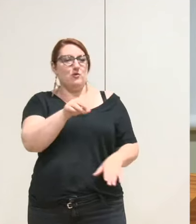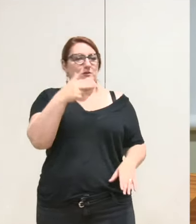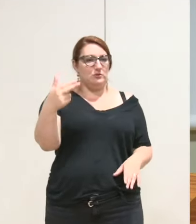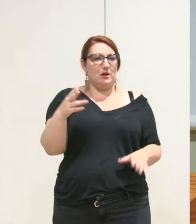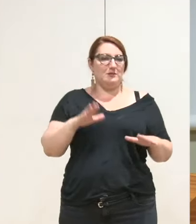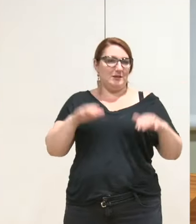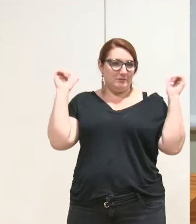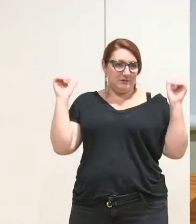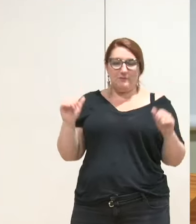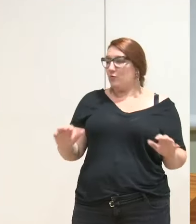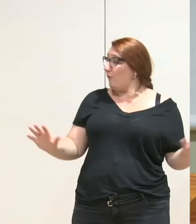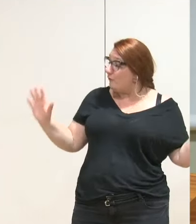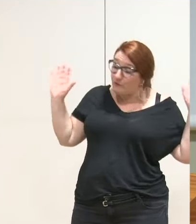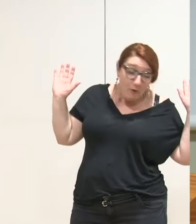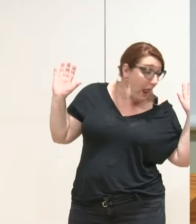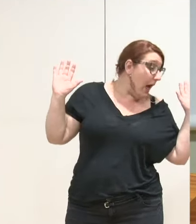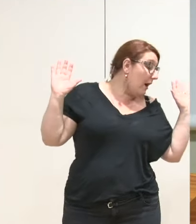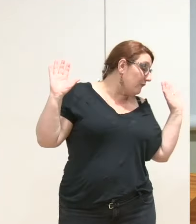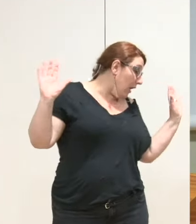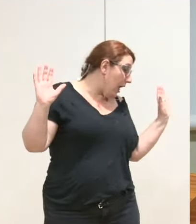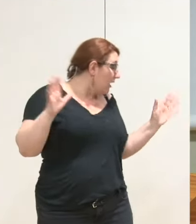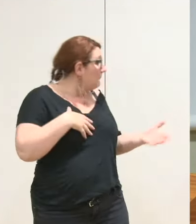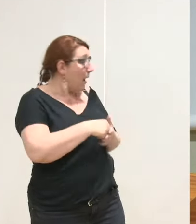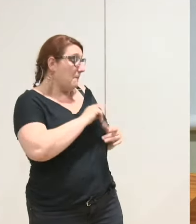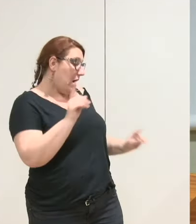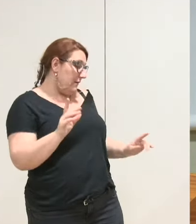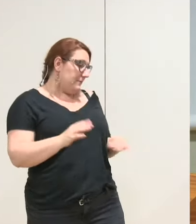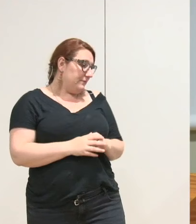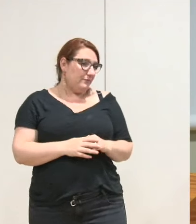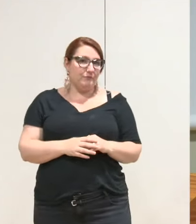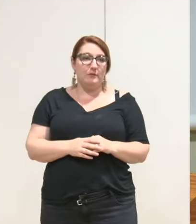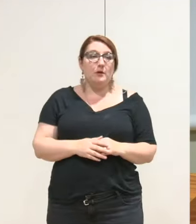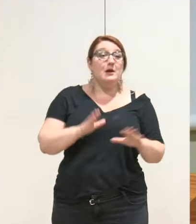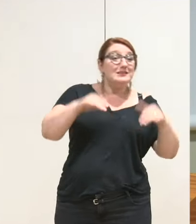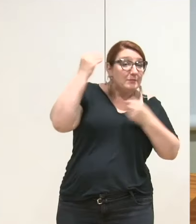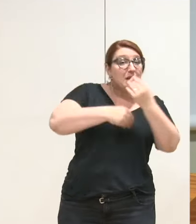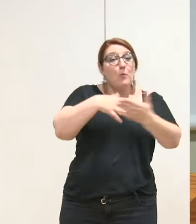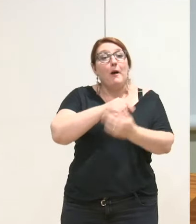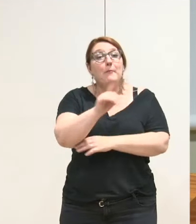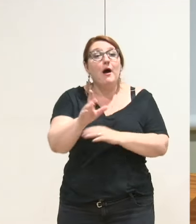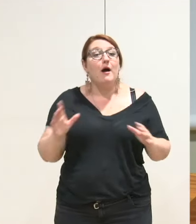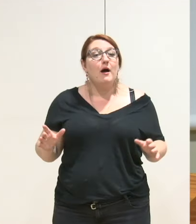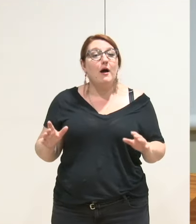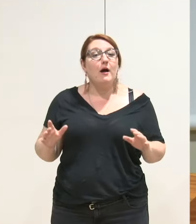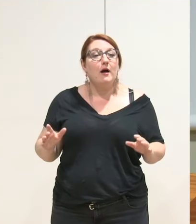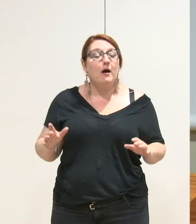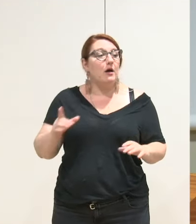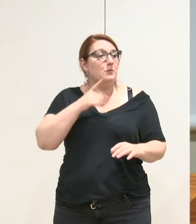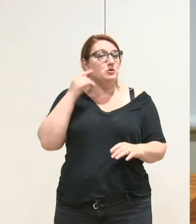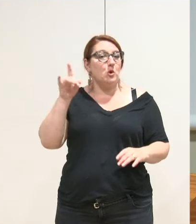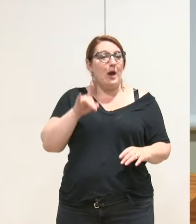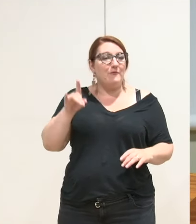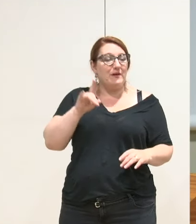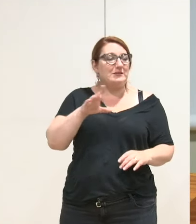s'abstient ou voilà le Front national s'abstient et donc sont élus monsieurfast madame Tavel monsieur